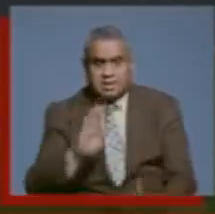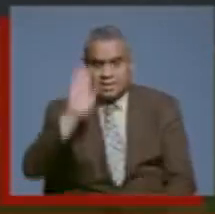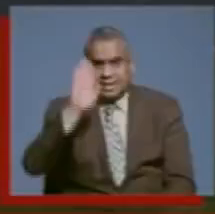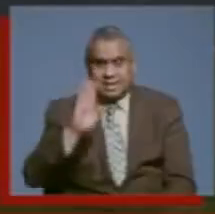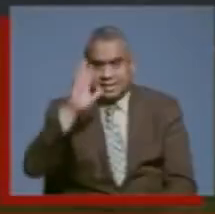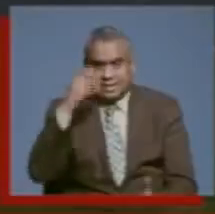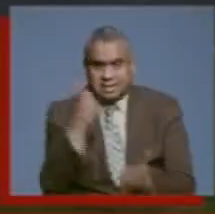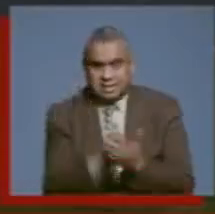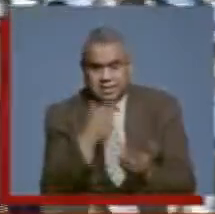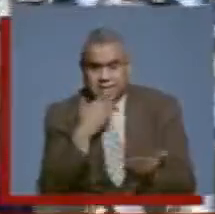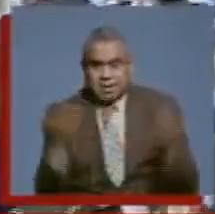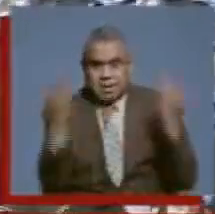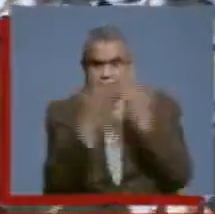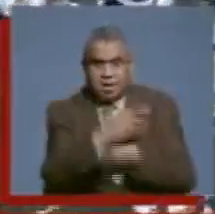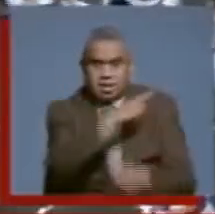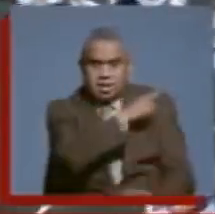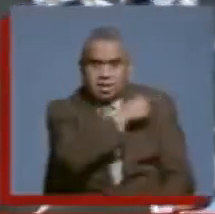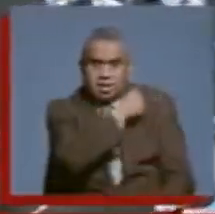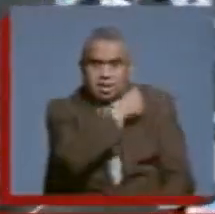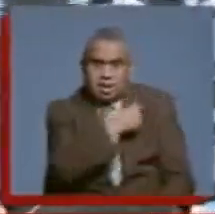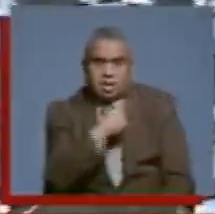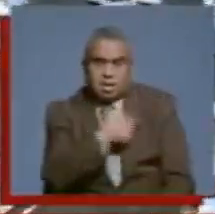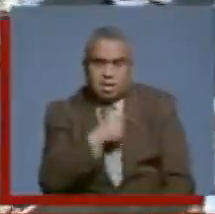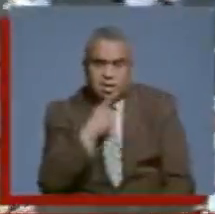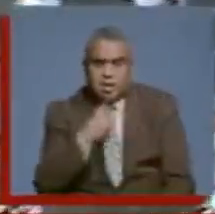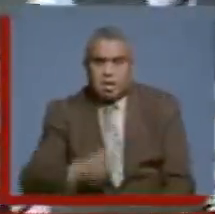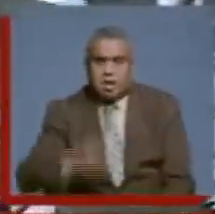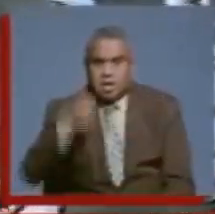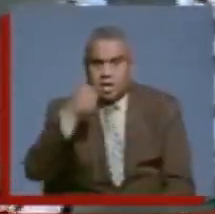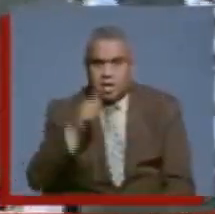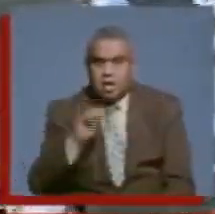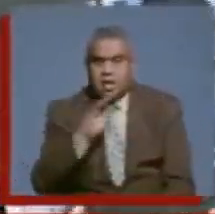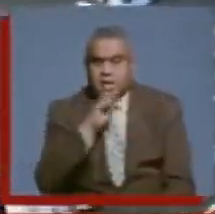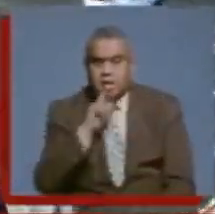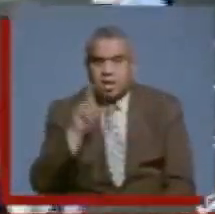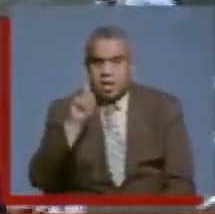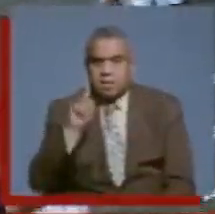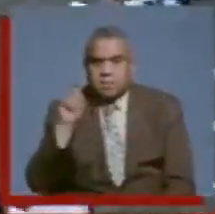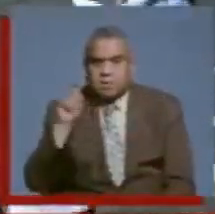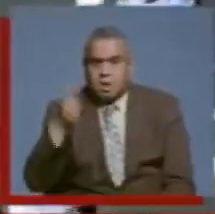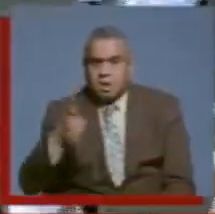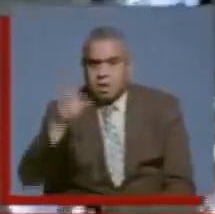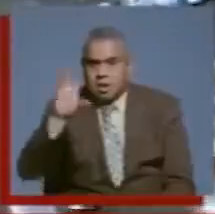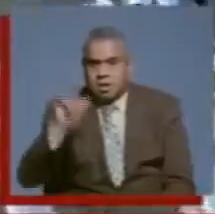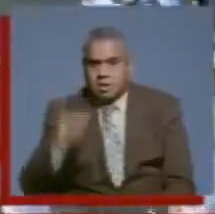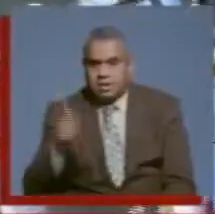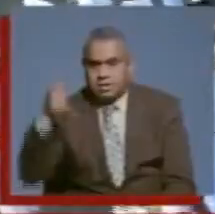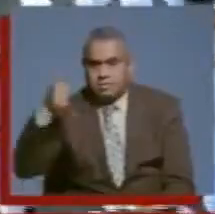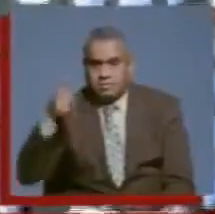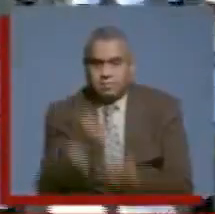اللواء إبراهيم الرملي كبير معلمي كلية الشرطة.